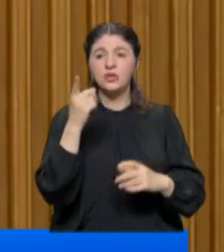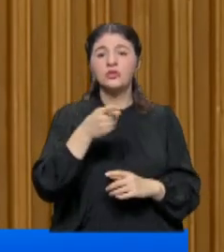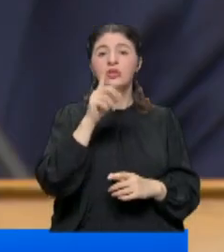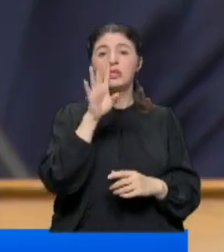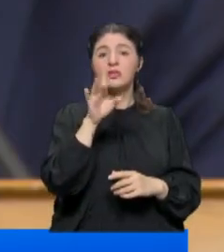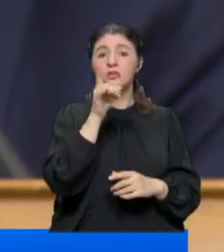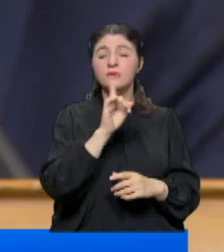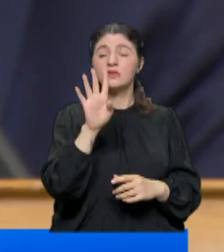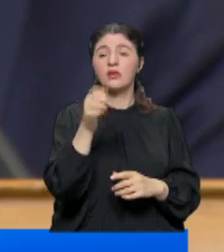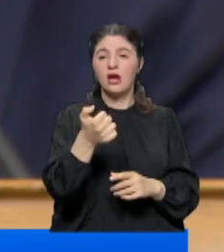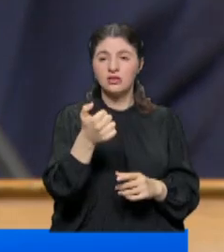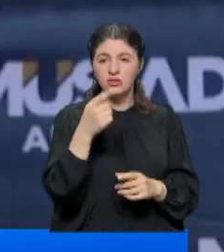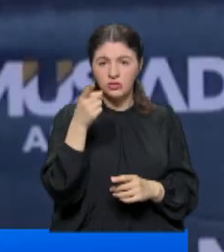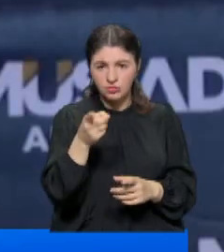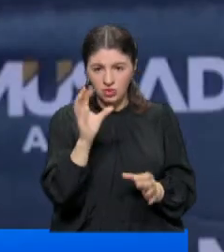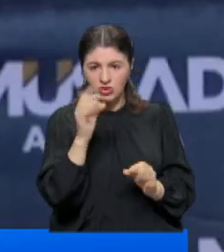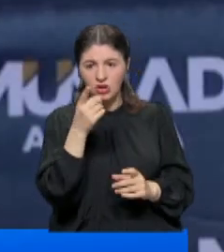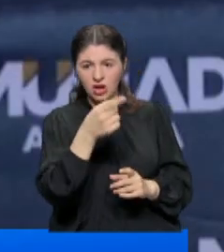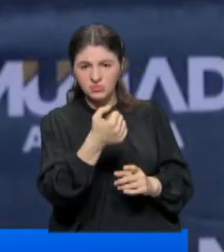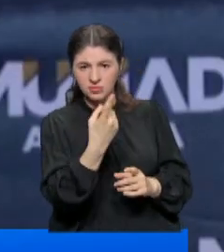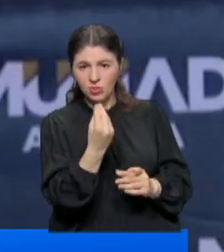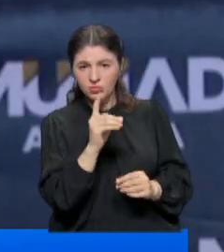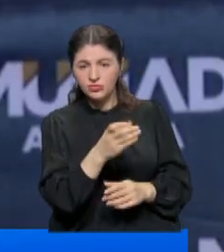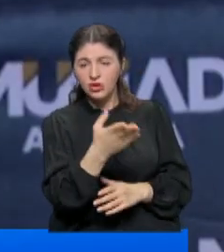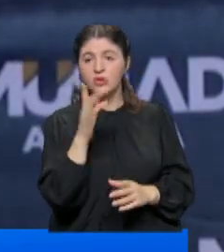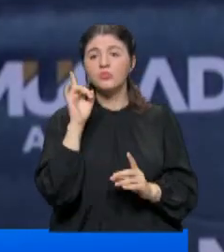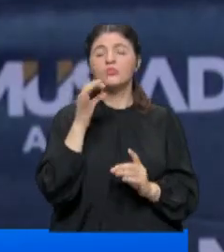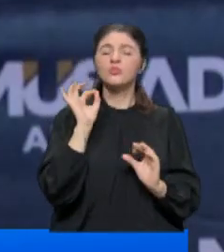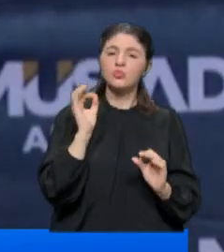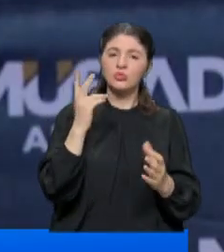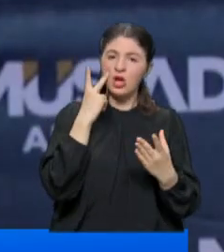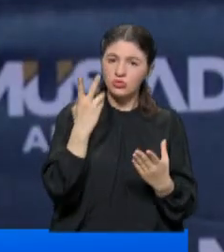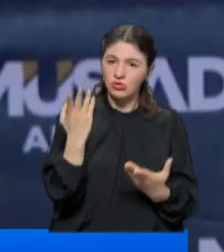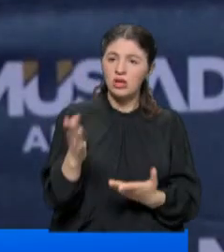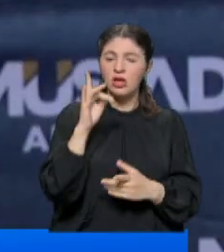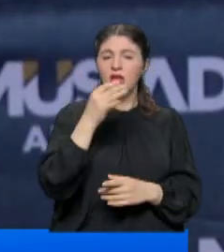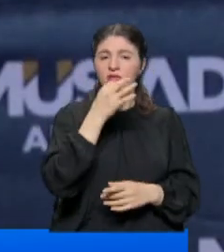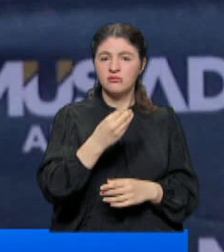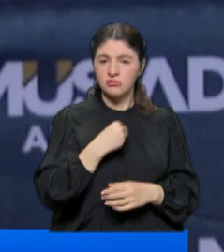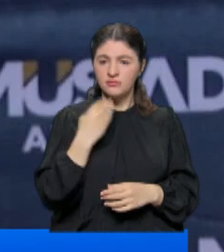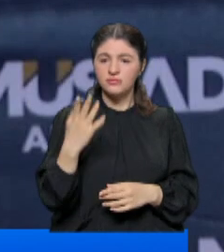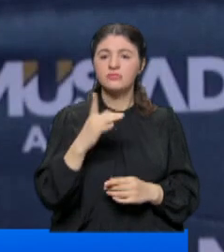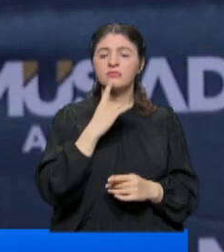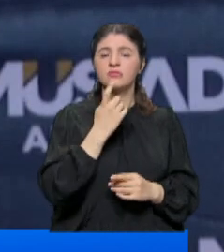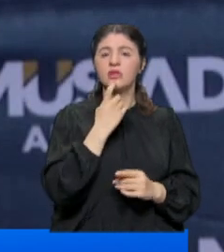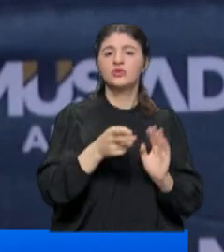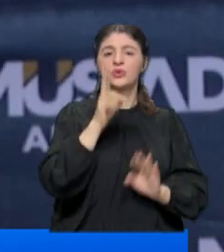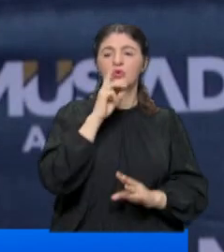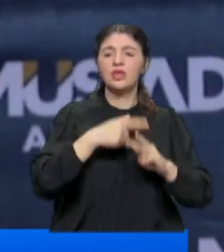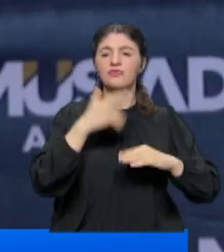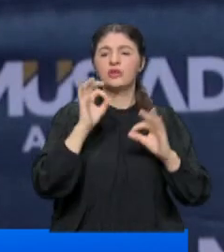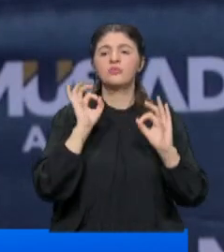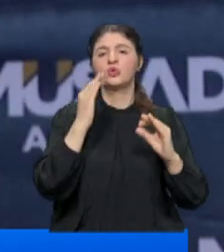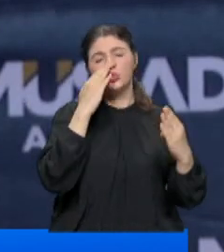zam geldi. %61 doğru mu? Mutlak surette Allah'ın izniyle yıl sonunda enflasyonun makul